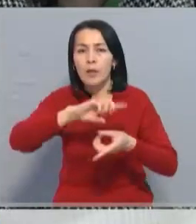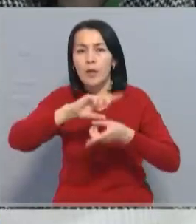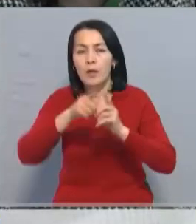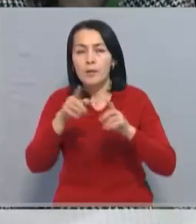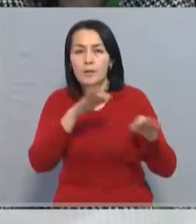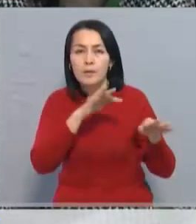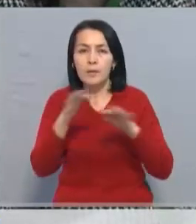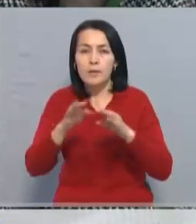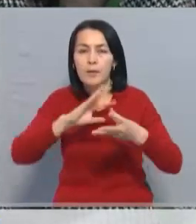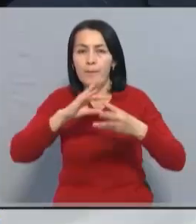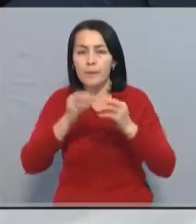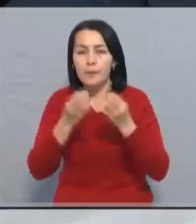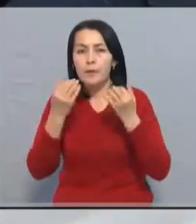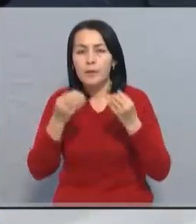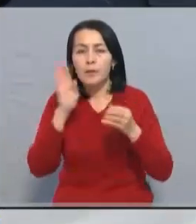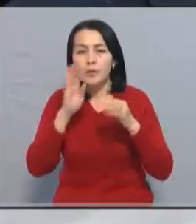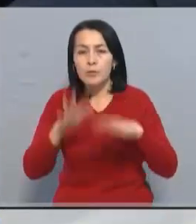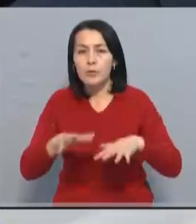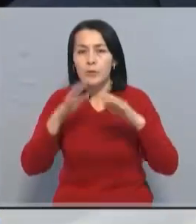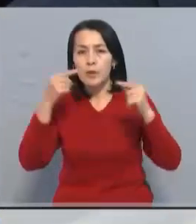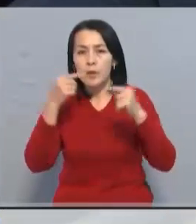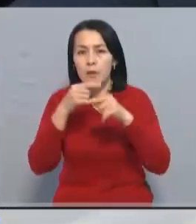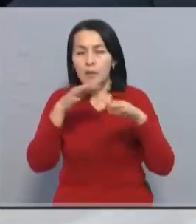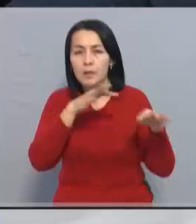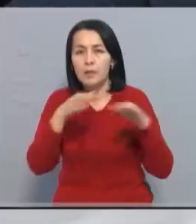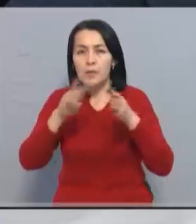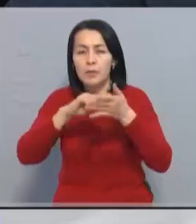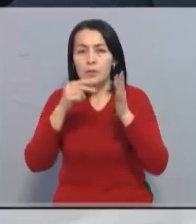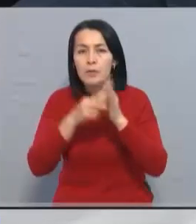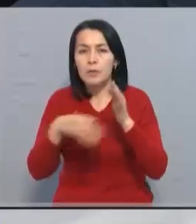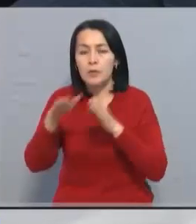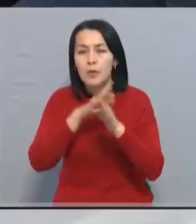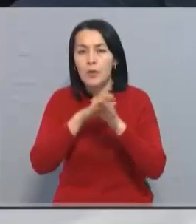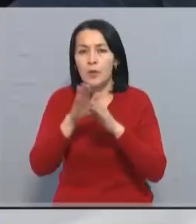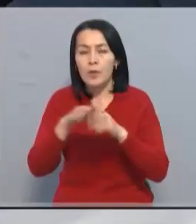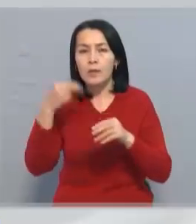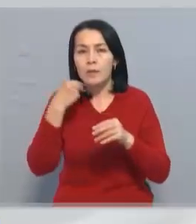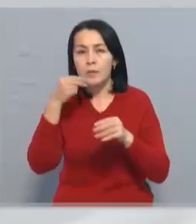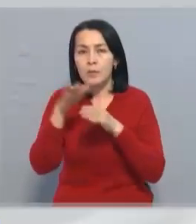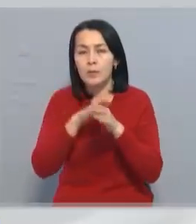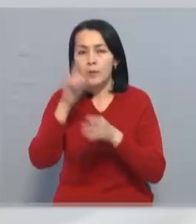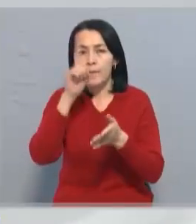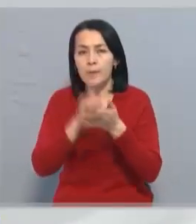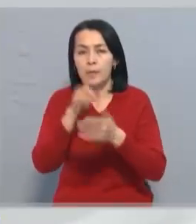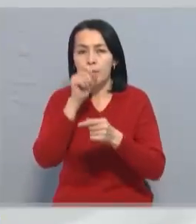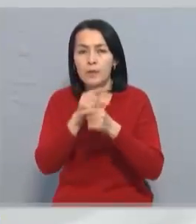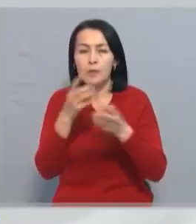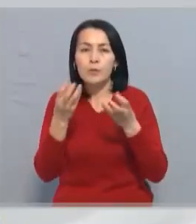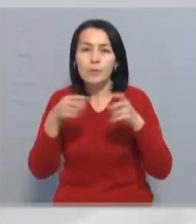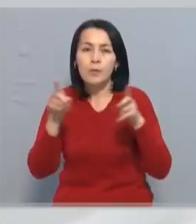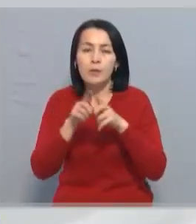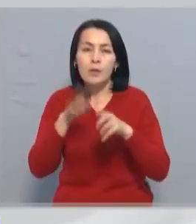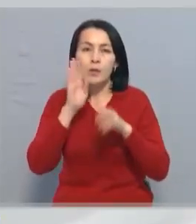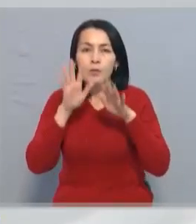эвакуациялық іс-шараларды пысықталуын, су тасқынына қарсы іс-шаралар жоспарын толыққанды сапалы орындалуын міндеттеді. Сонымен қатар